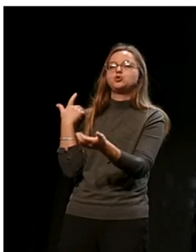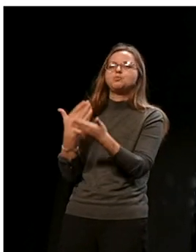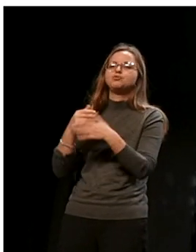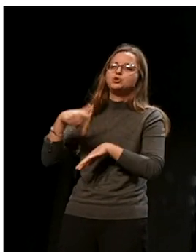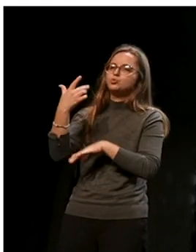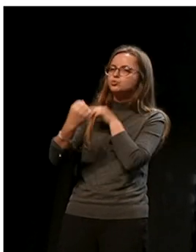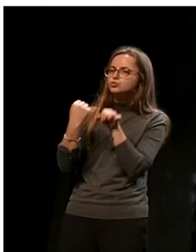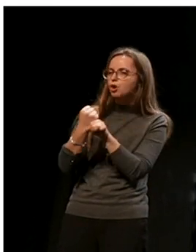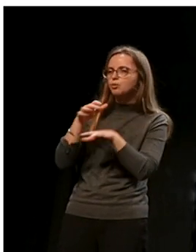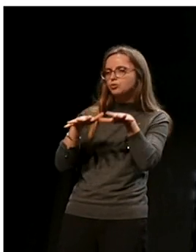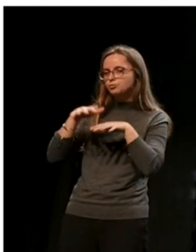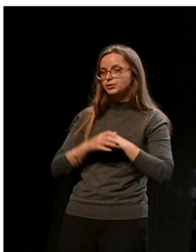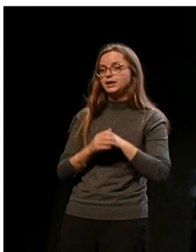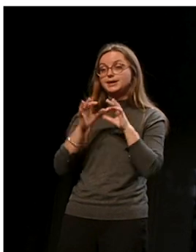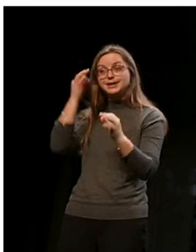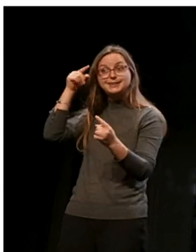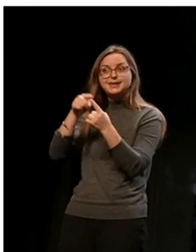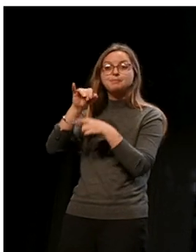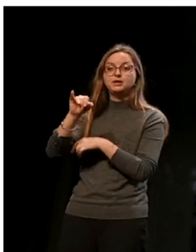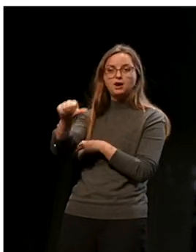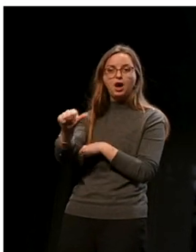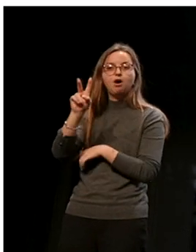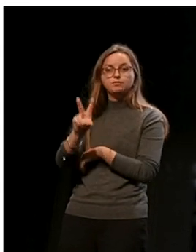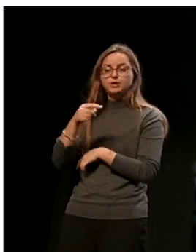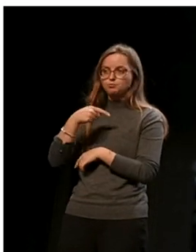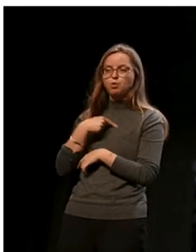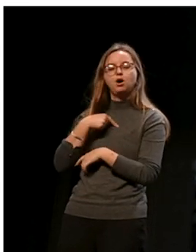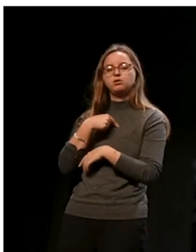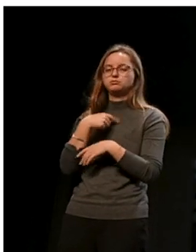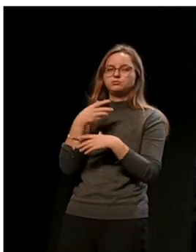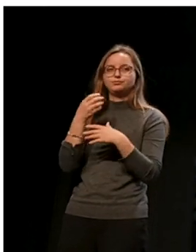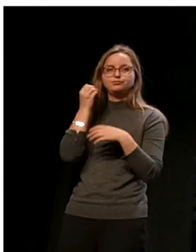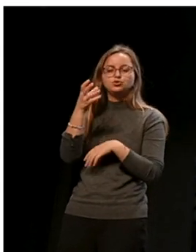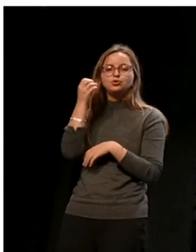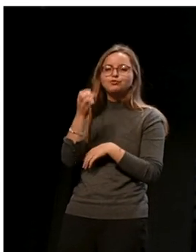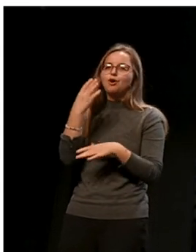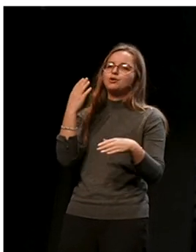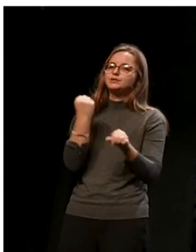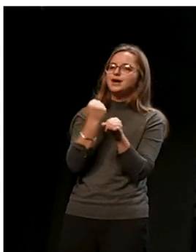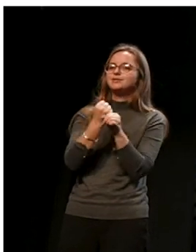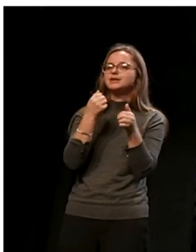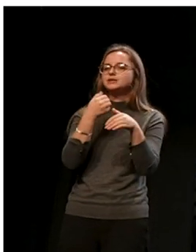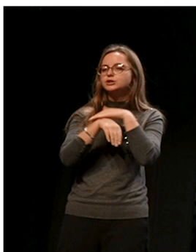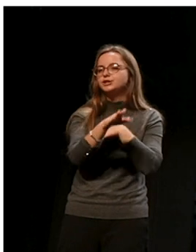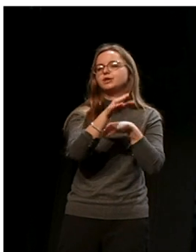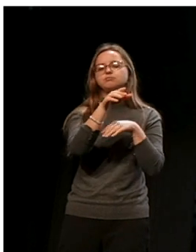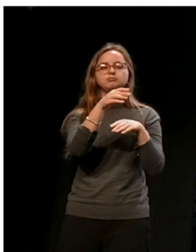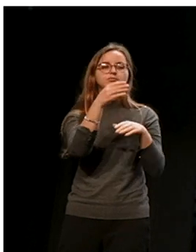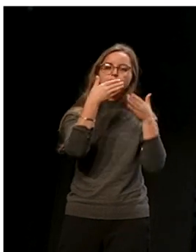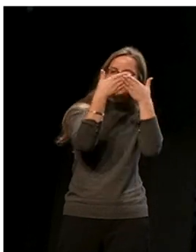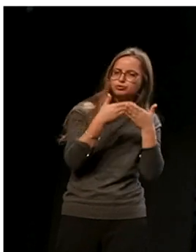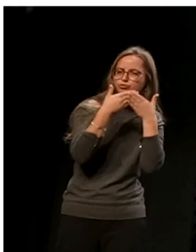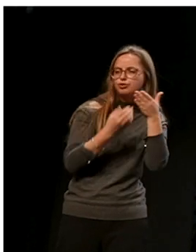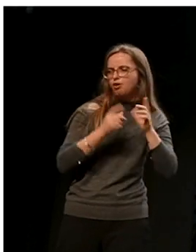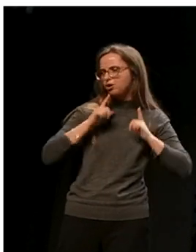là, par rapport à ce sujet, j'ai la particularité d'avoir fait beaucoup d'interventions, ce qu'on appelle des workshops, avec des étudiants dans des écoles d'art depuis plus d'un an,